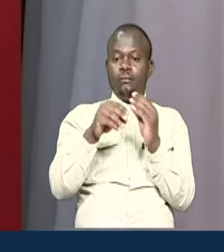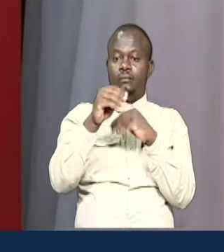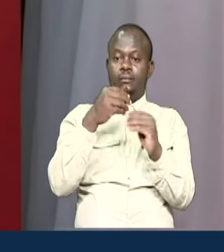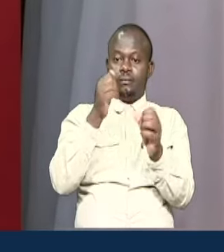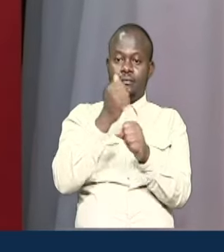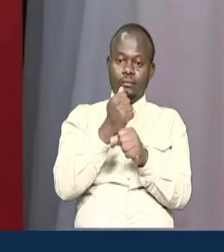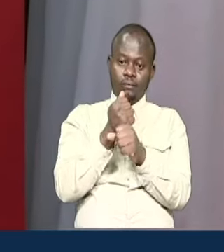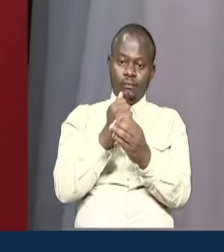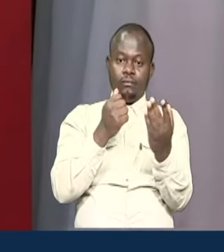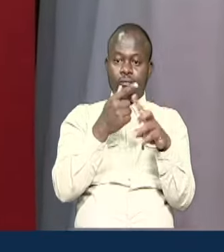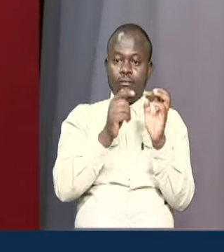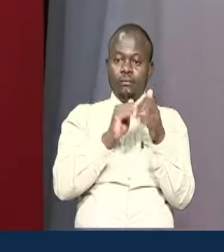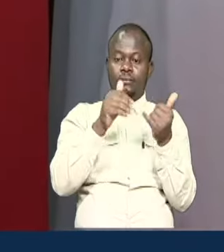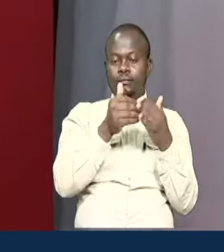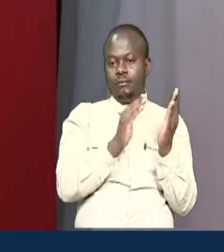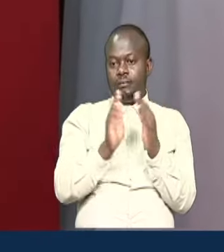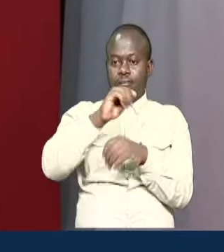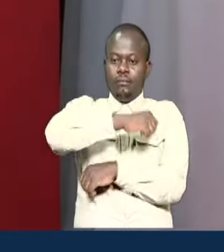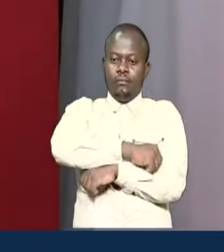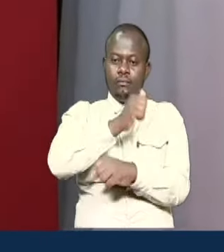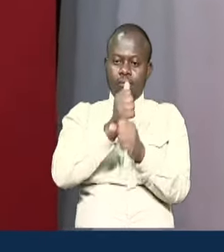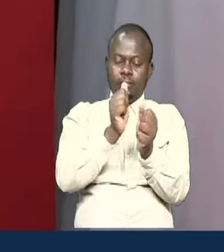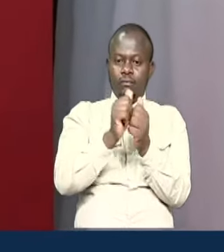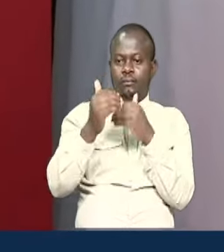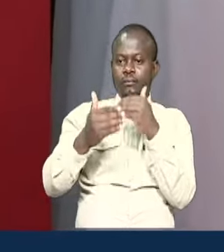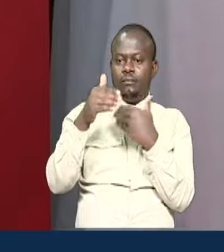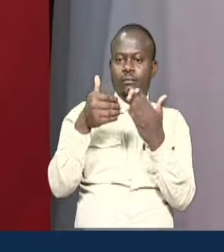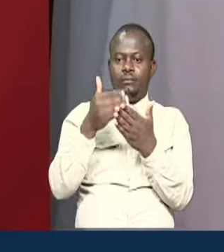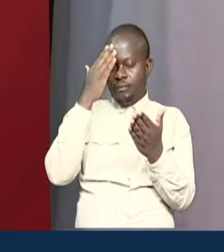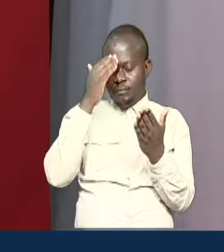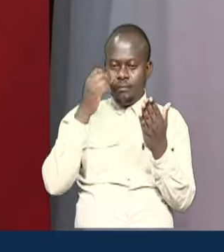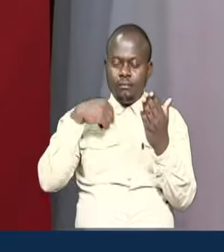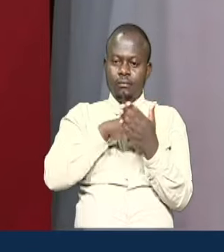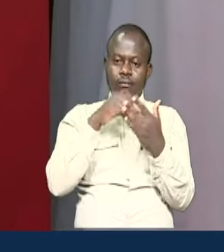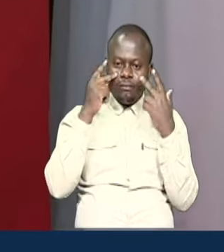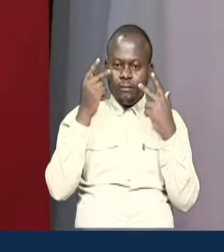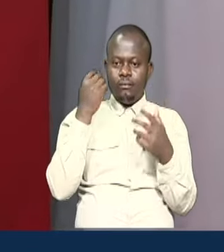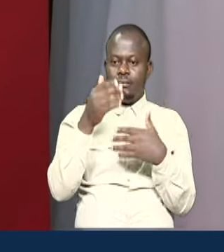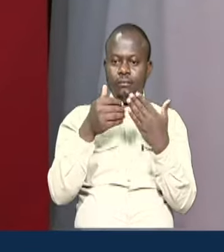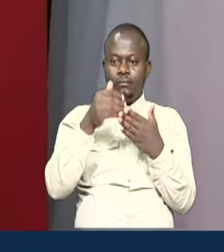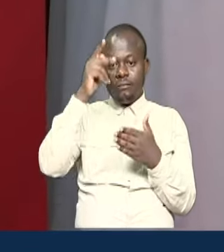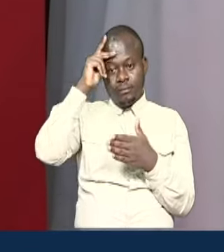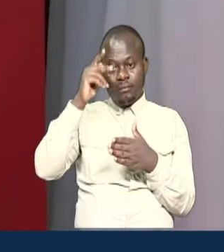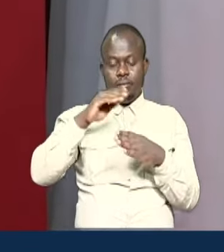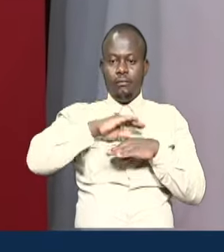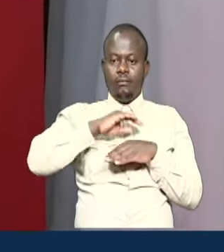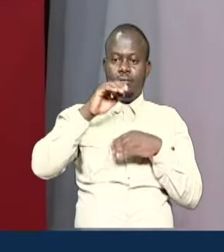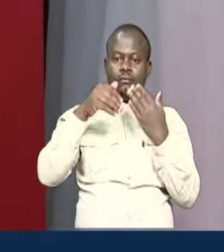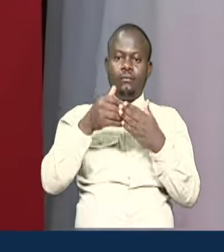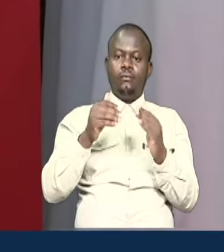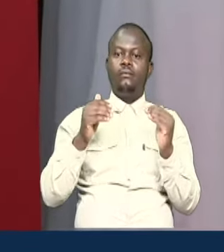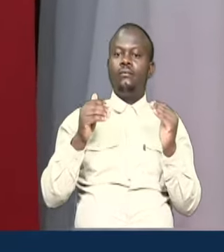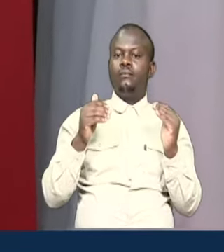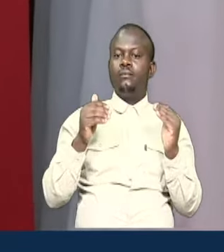ry'umurimo ariko no gutegura abanyeshuri dukorana bya hafi na hafi kugira ngo turebe neza ko babona ubumenyi bukwiye by'umwihariko